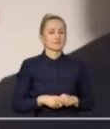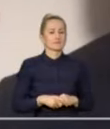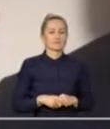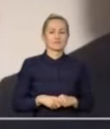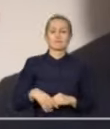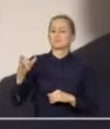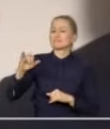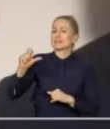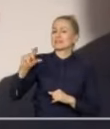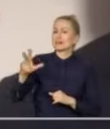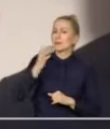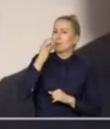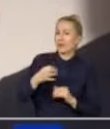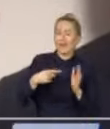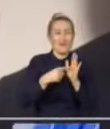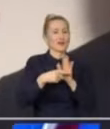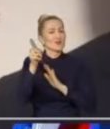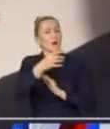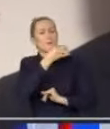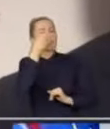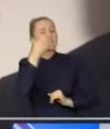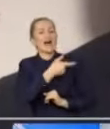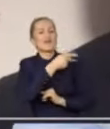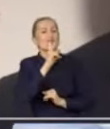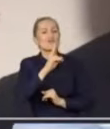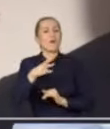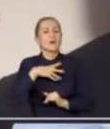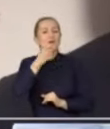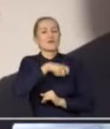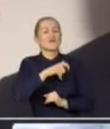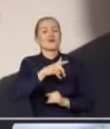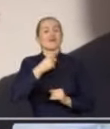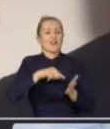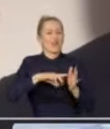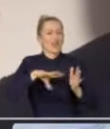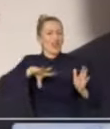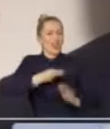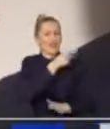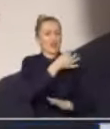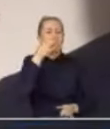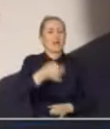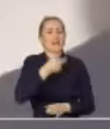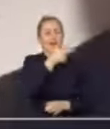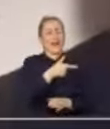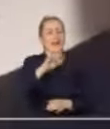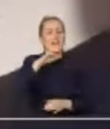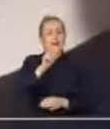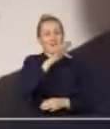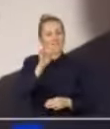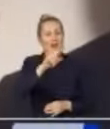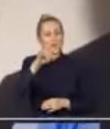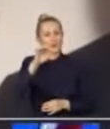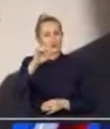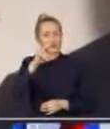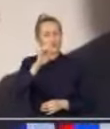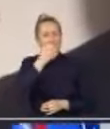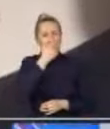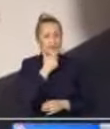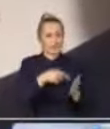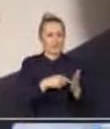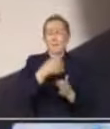Jacek pyta. Pytanie od słuchacza i co najmniej dziwna reakcja Rafała Czarnego. Kwiatkowskiego. Znowu pytanie od TVP Info, bo TVP